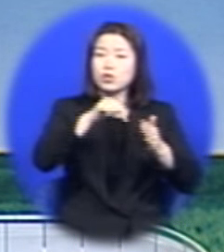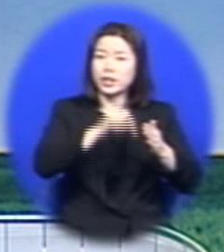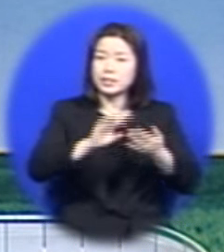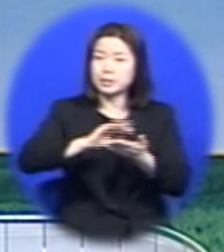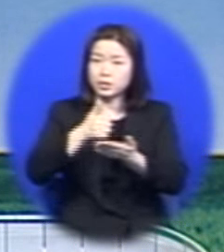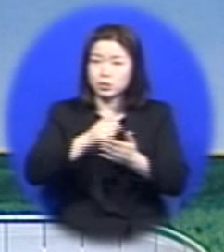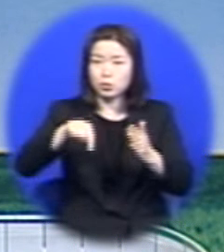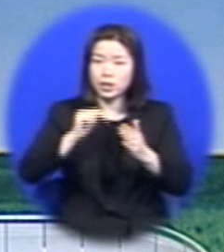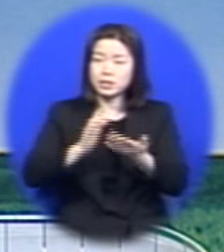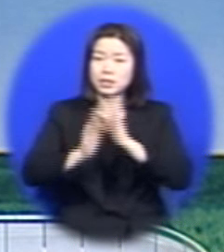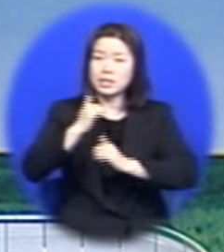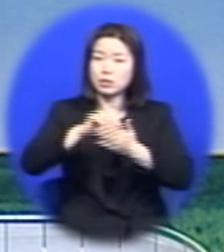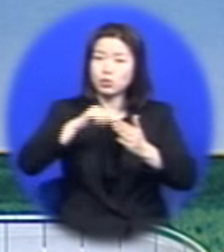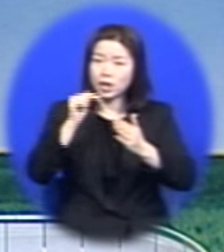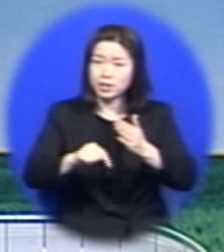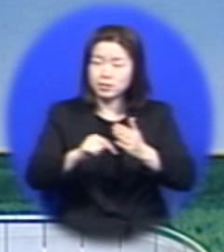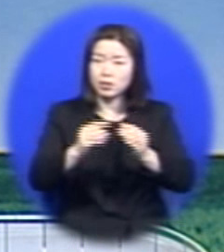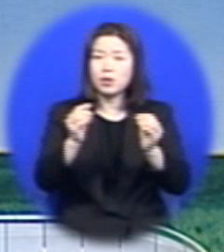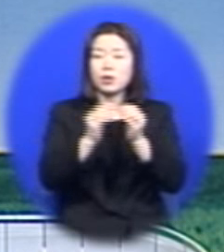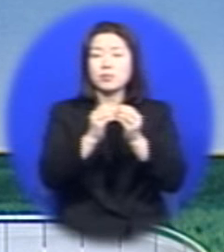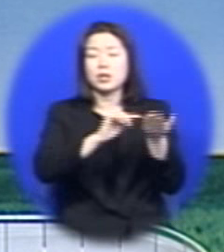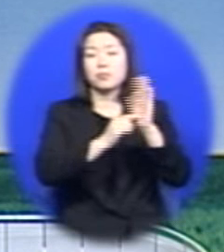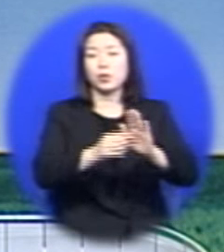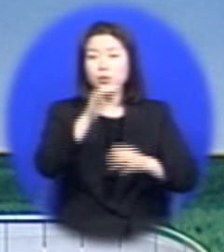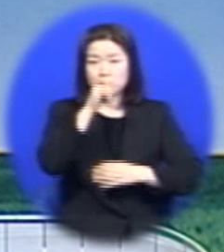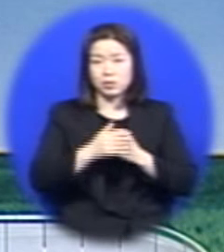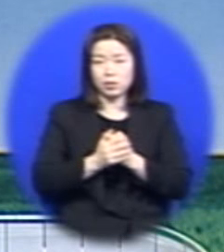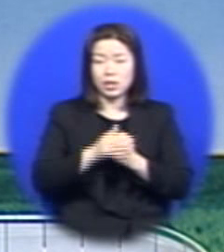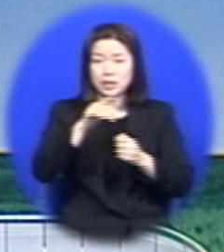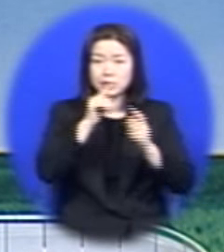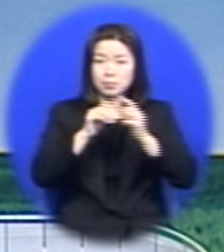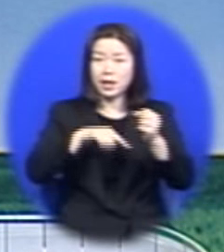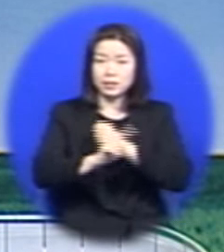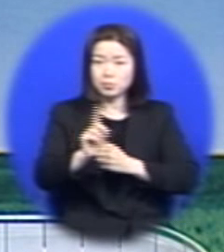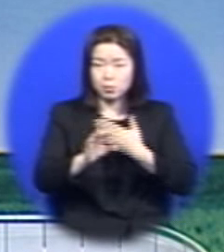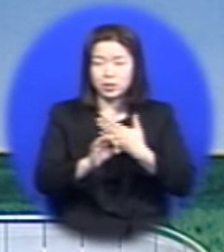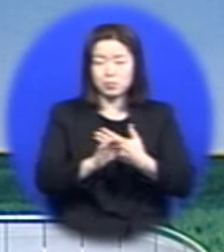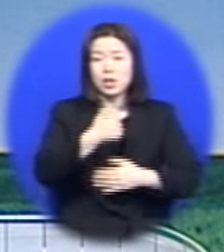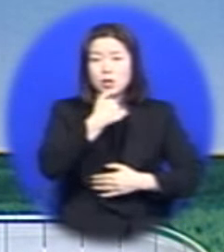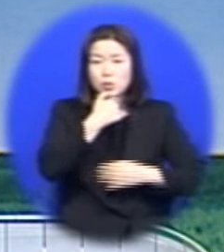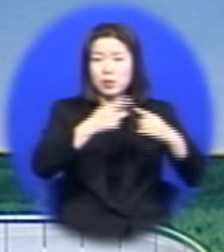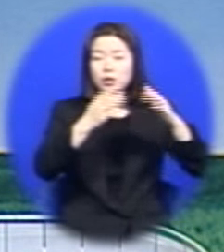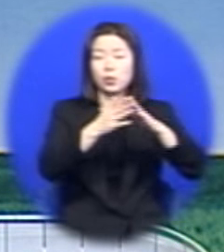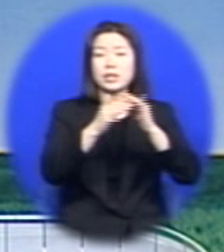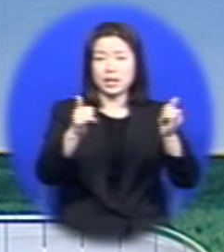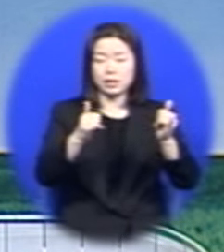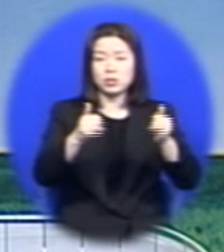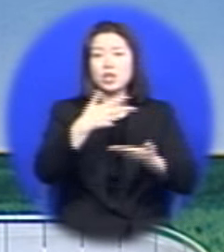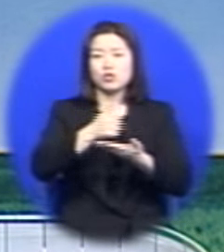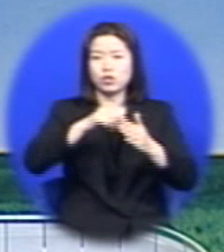그리스도 안에서, 예수 안에서라는 표현을 썼습니다. 그 말은 로마 교인들은 주님 안에 있는 사람들이었다는